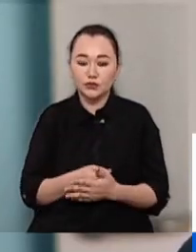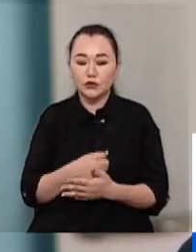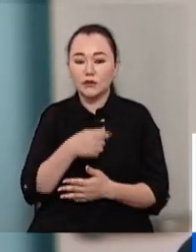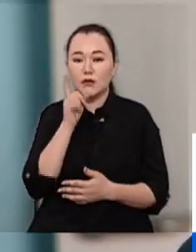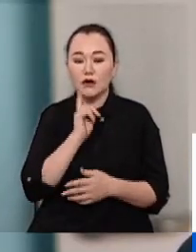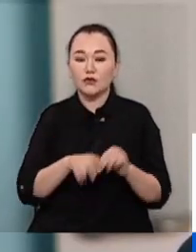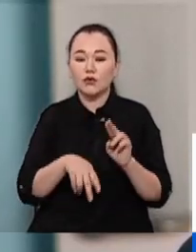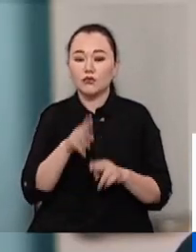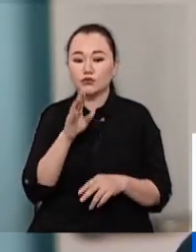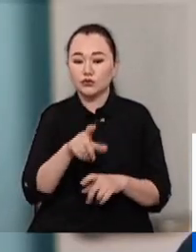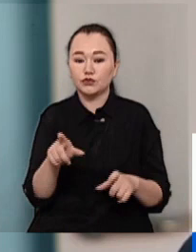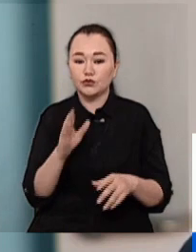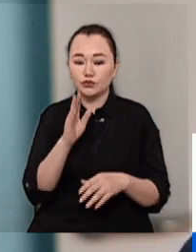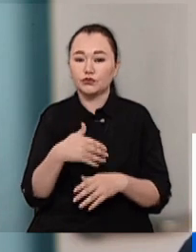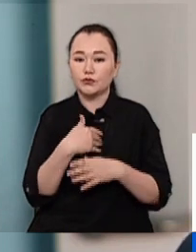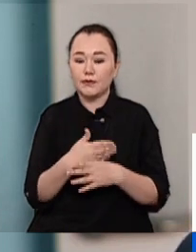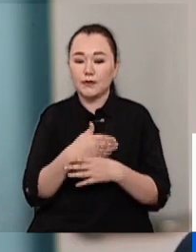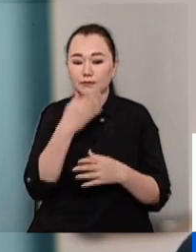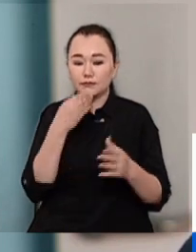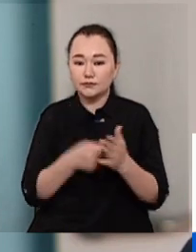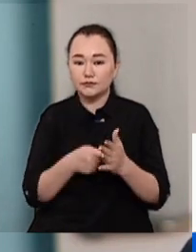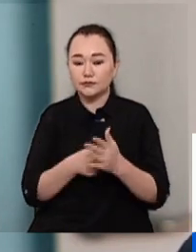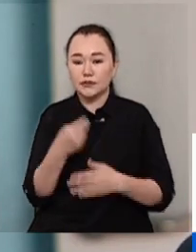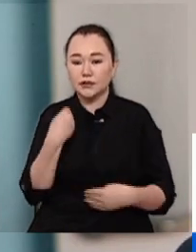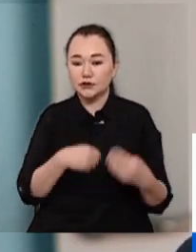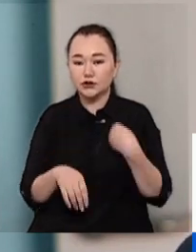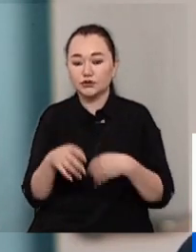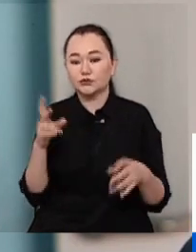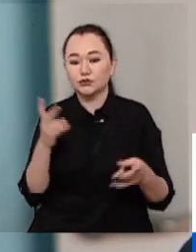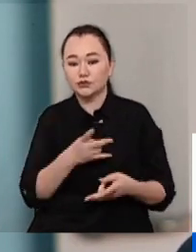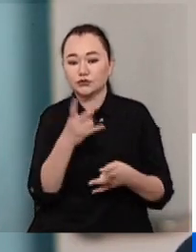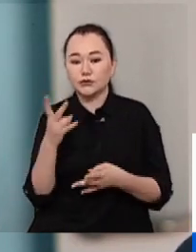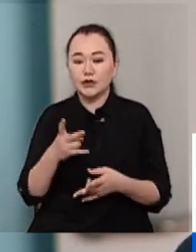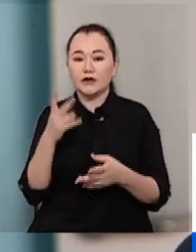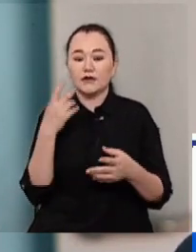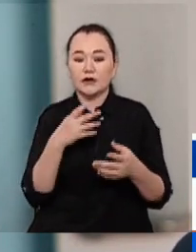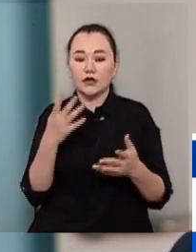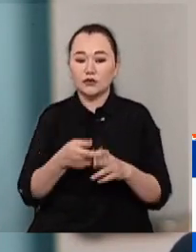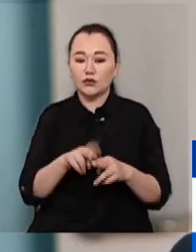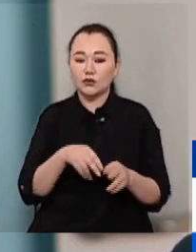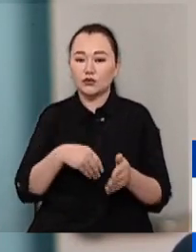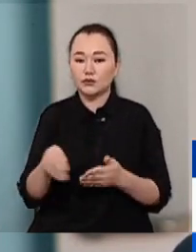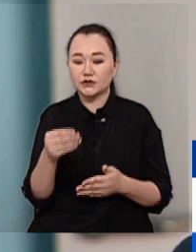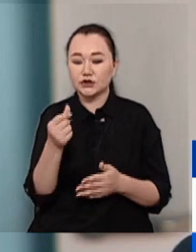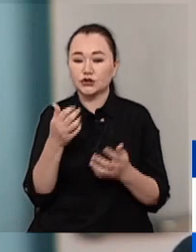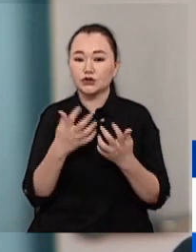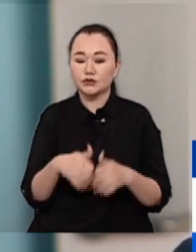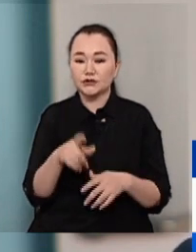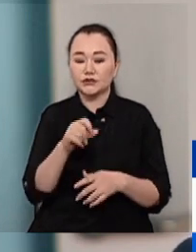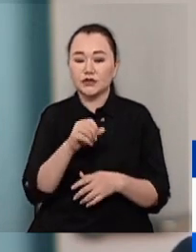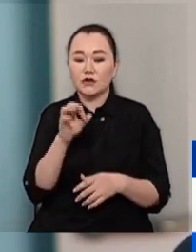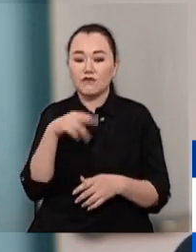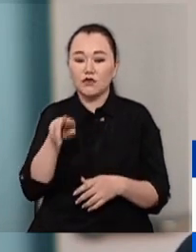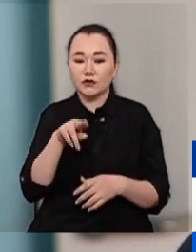Пока дома построят, людям будем помогать продуктами питания, одеждой, необходимыми вещами, которые приобретем за счет средств из